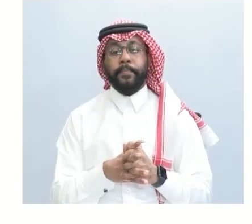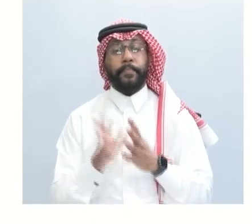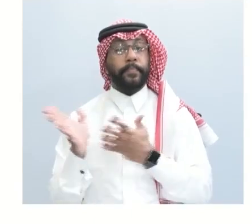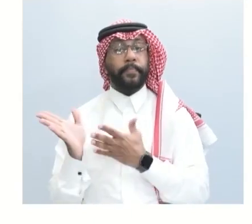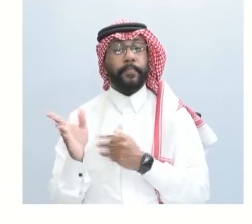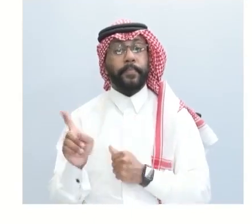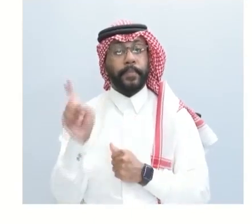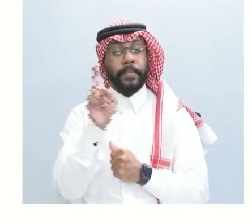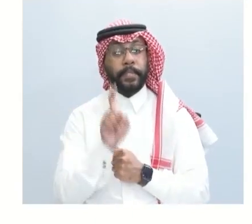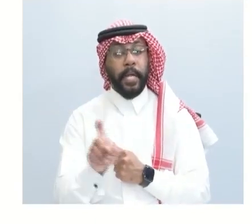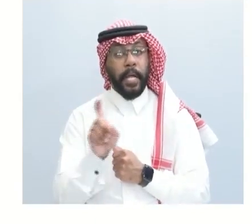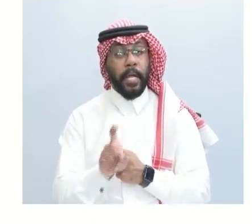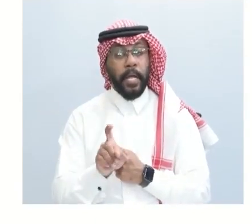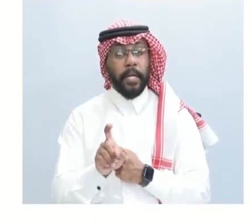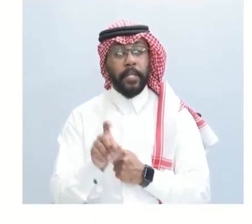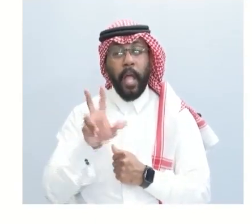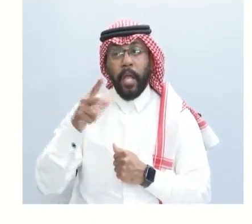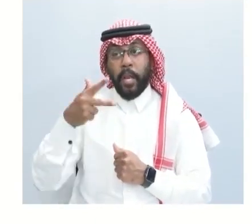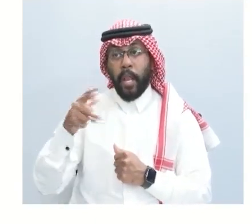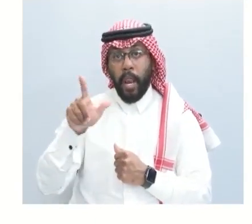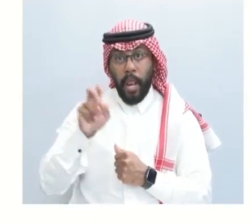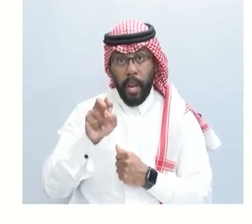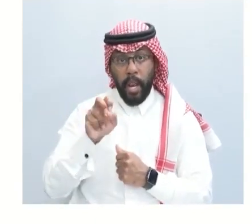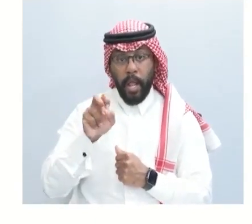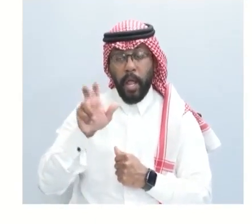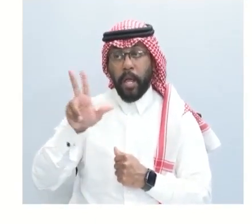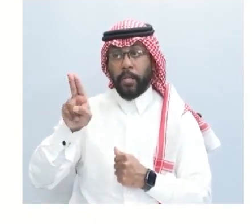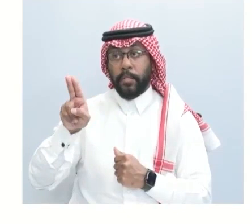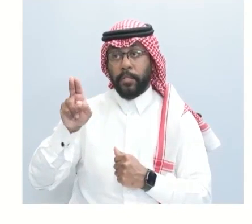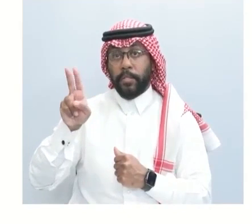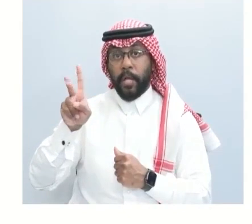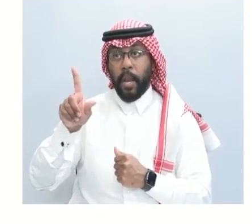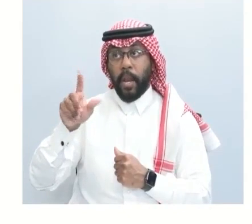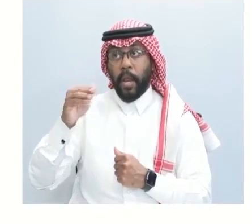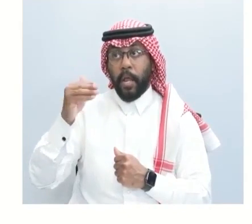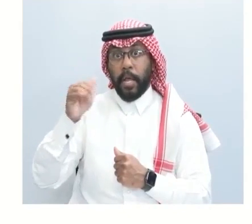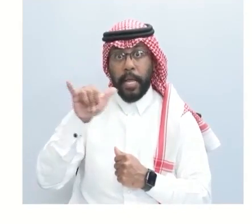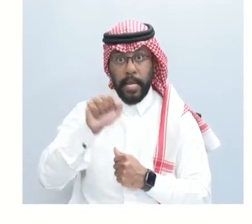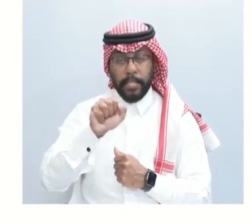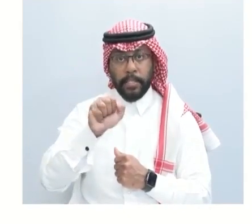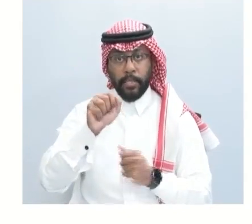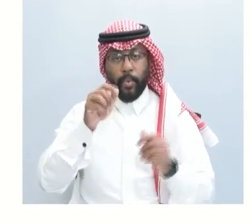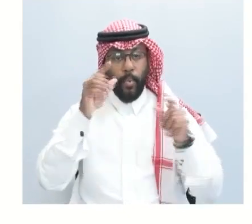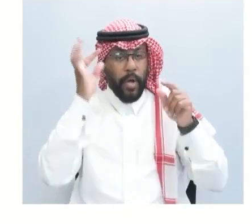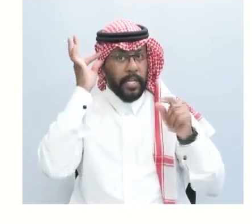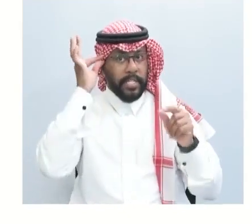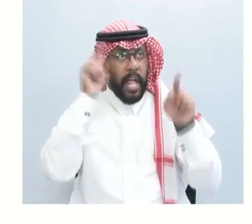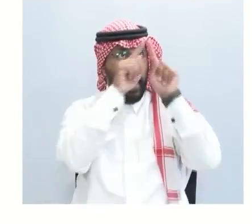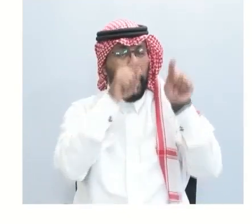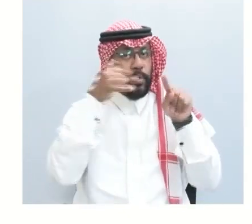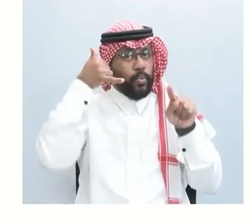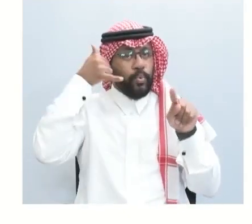نشاطات الغلق والتلخيص وصلنا الى نشاطات الغلق والتلخيص هذا هو رابط الدرس الرقميه ايضا بامكانك الدخول ومشاهده الدرس في نشاطات الغلق